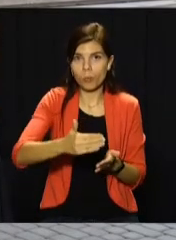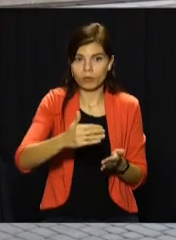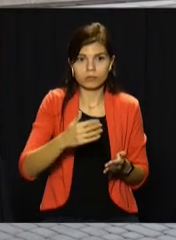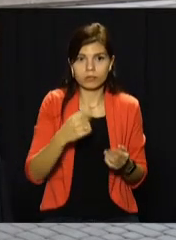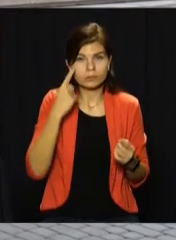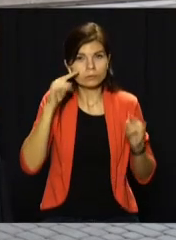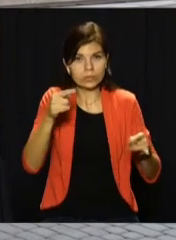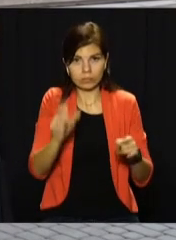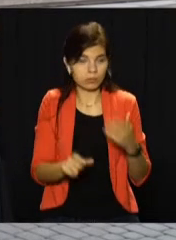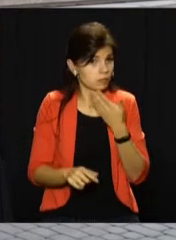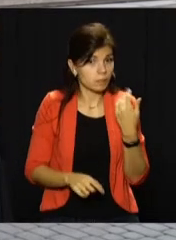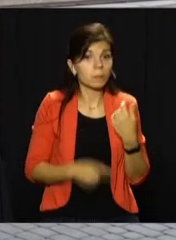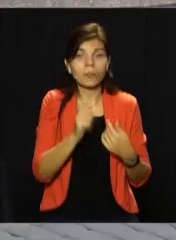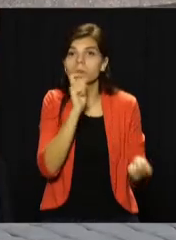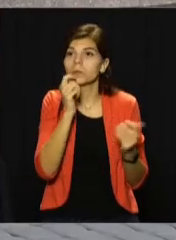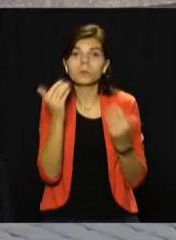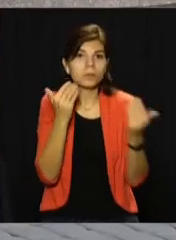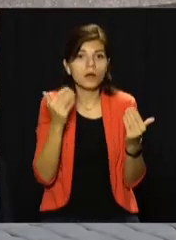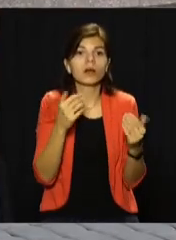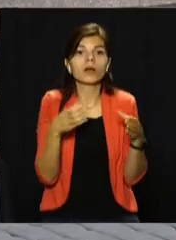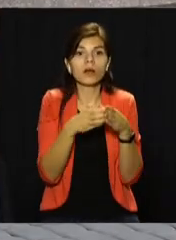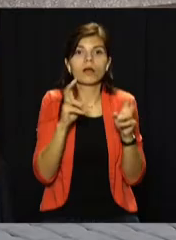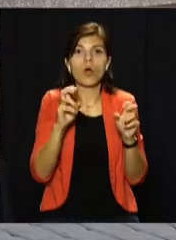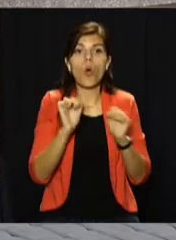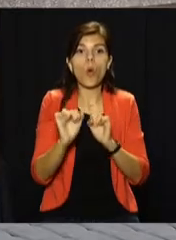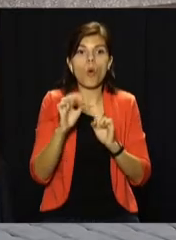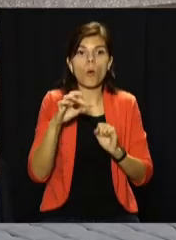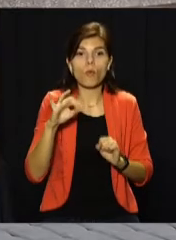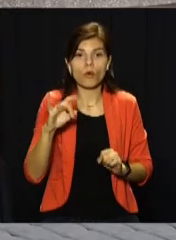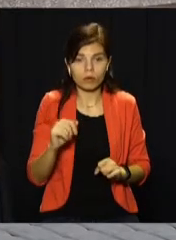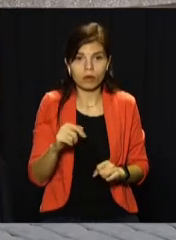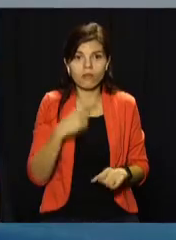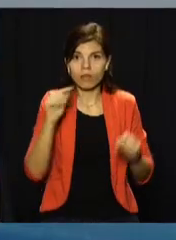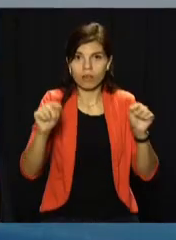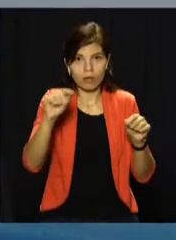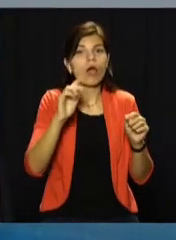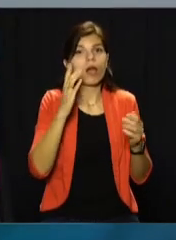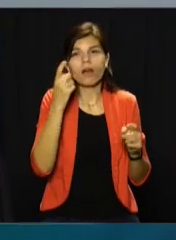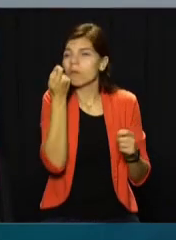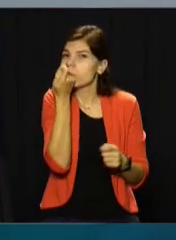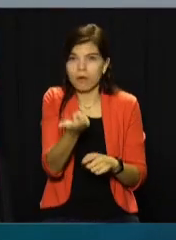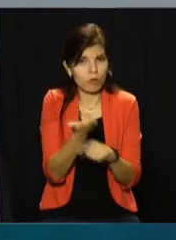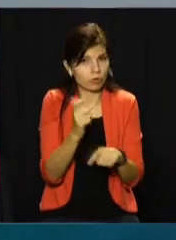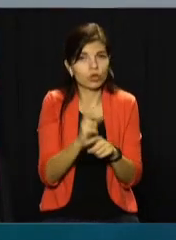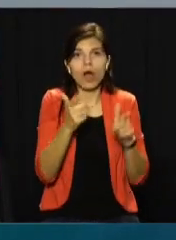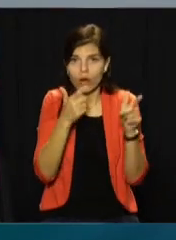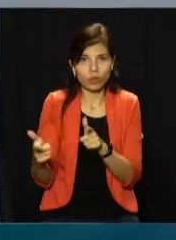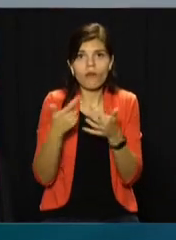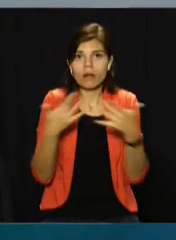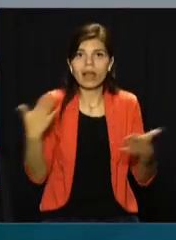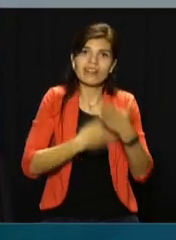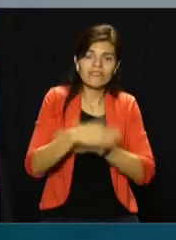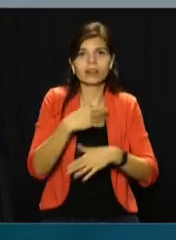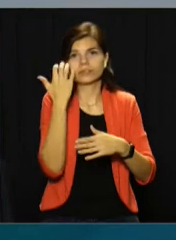для голосування маломобільних груп населення, то, зокрема, незрячих та слабозорих виборців. Для груп осіб, які володіють